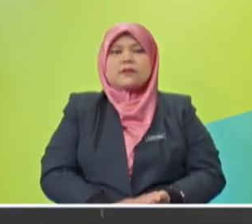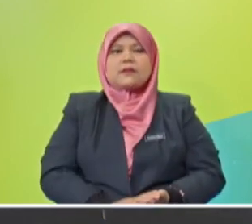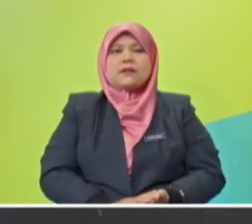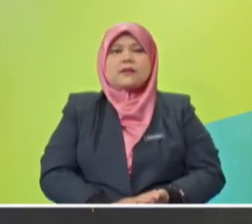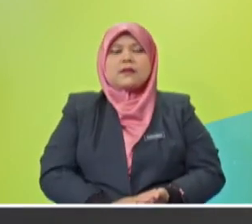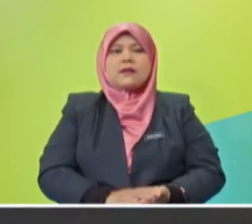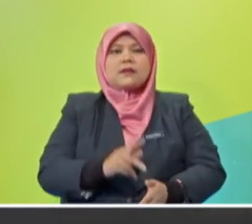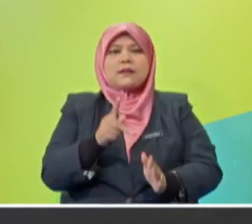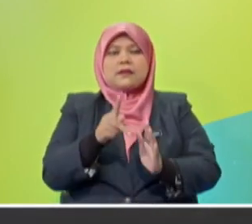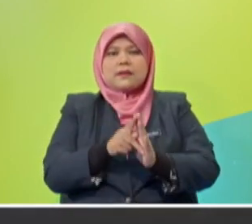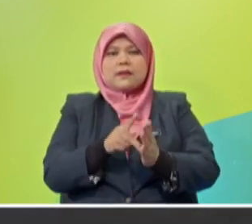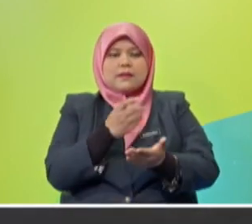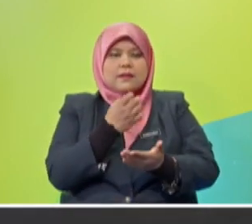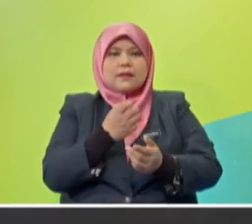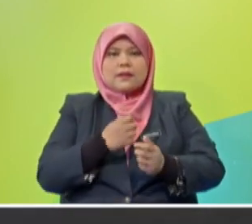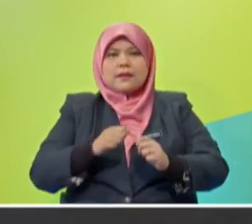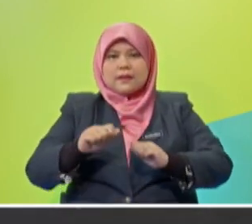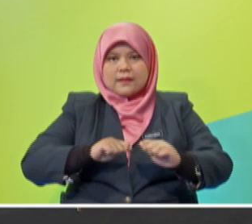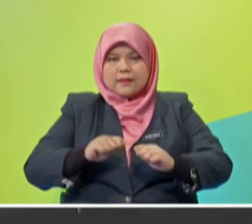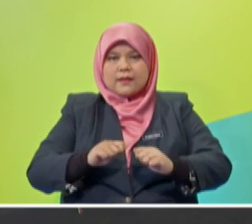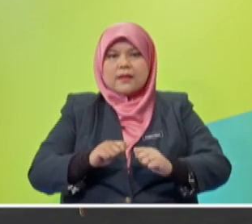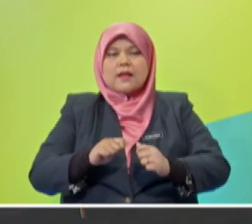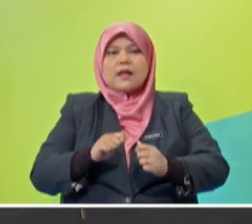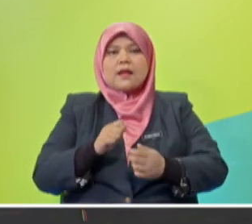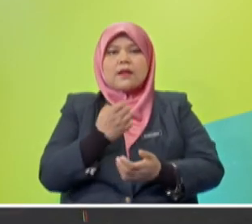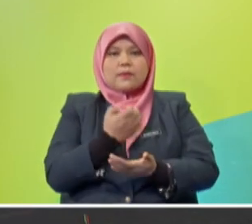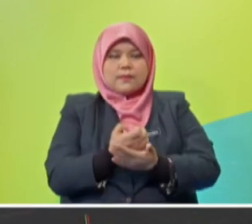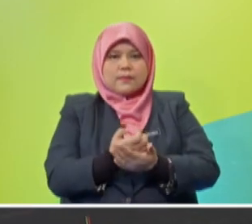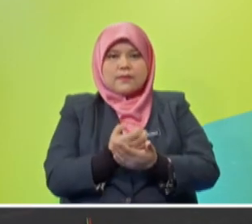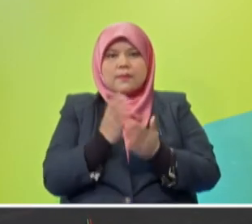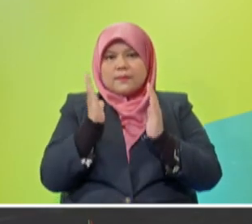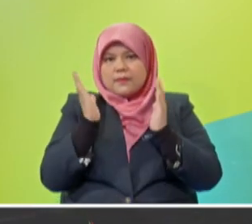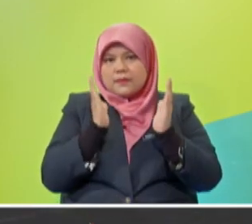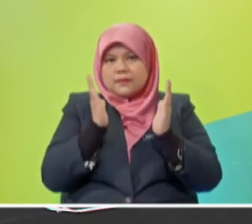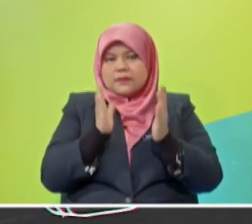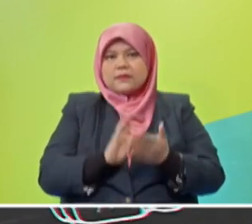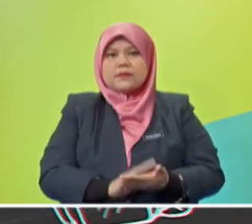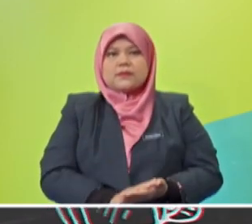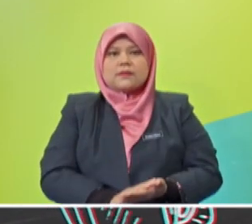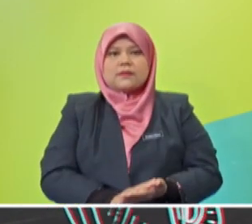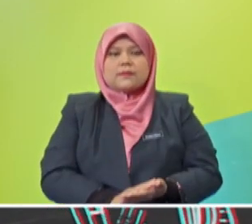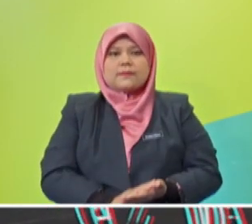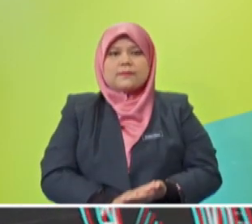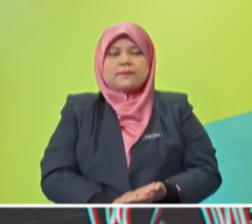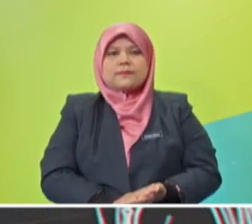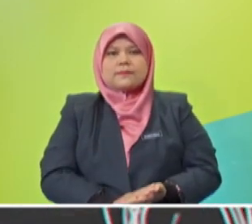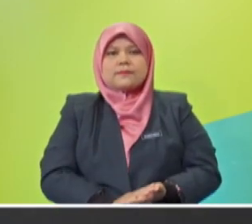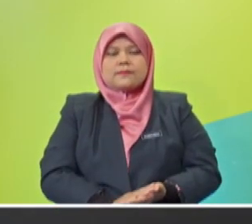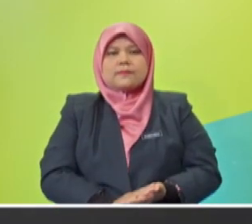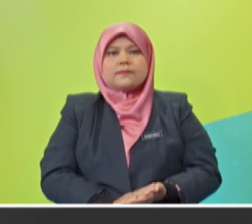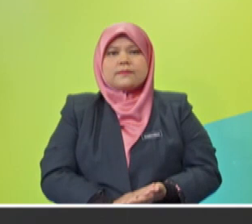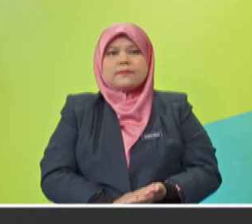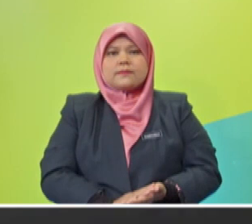bertajuk kegiatan ekonomi Malaysia. Okey, saya akan teruskan dengan standard pembelajaran. Okey,